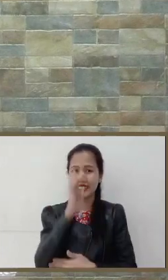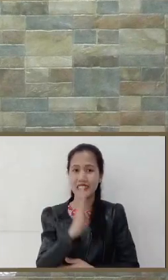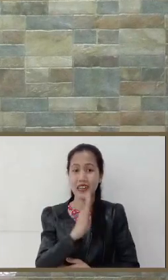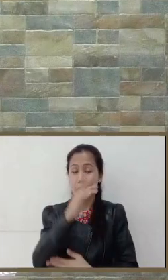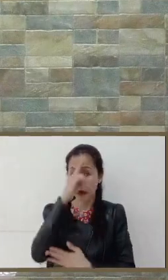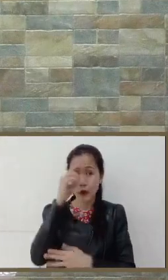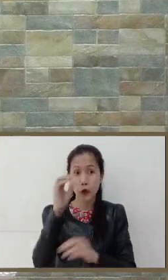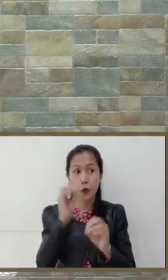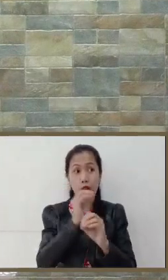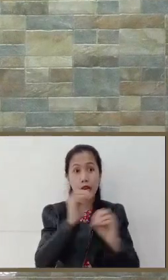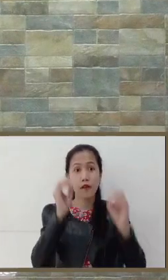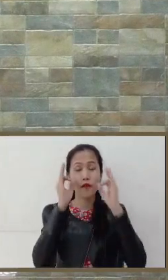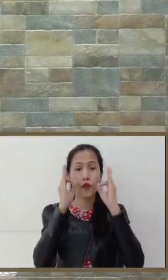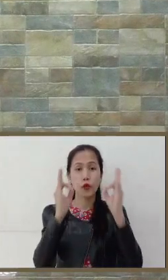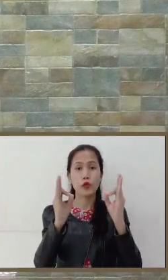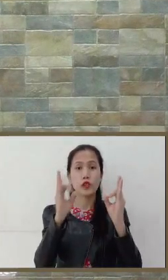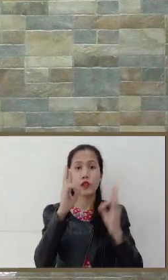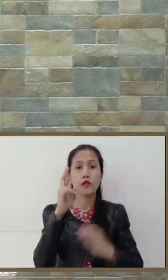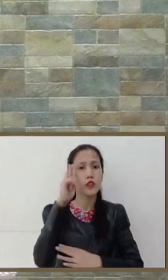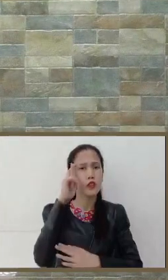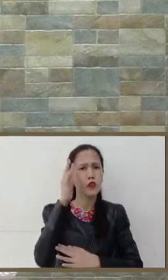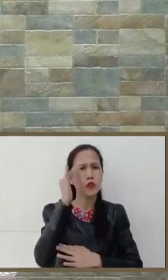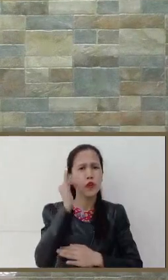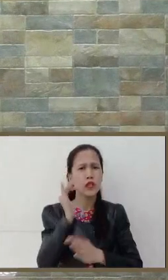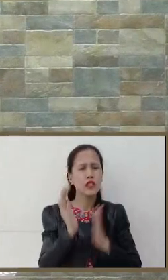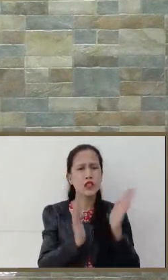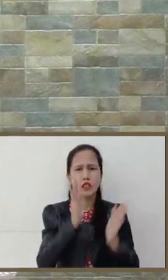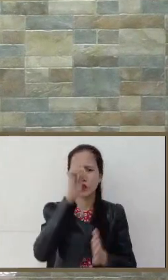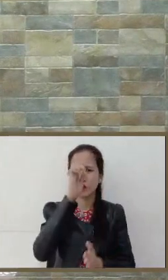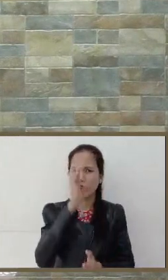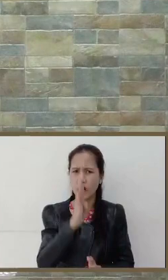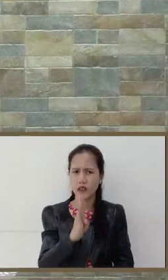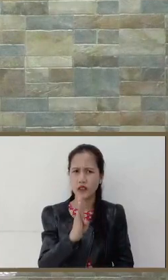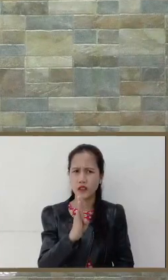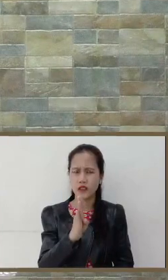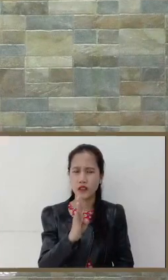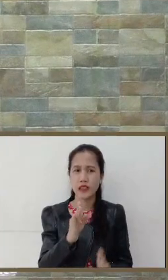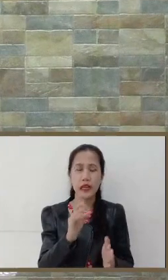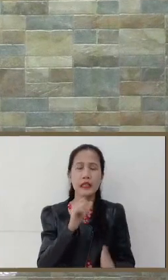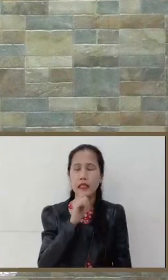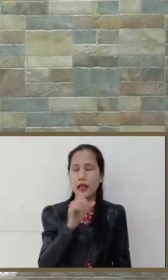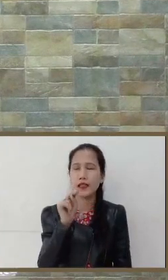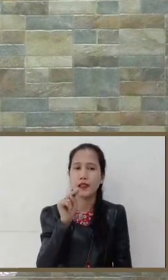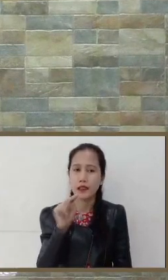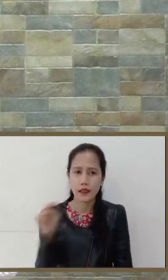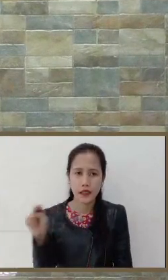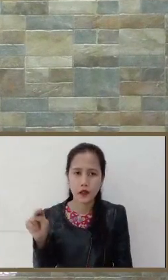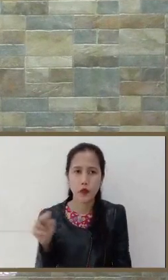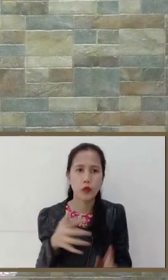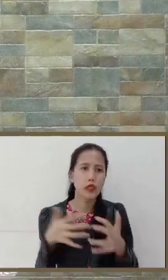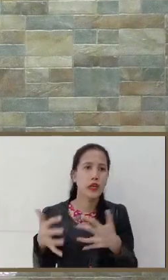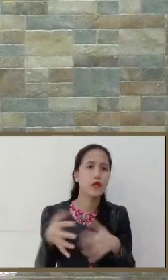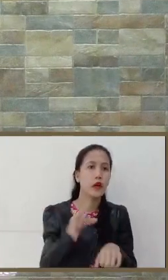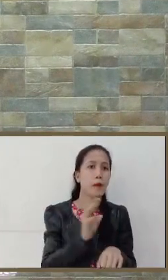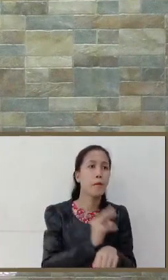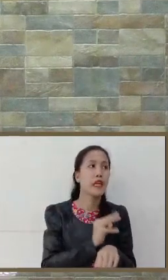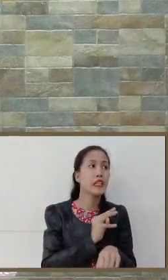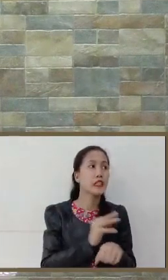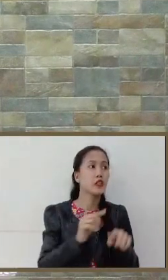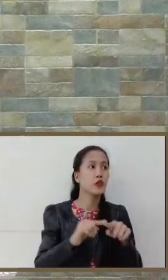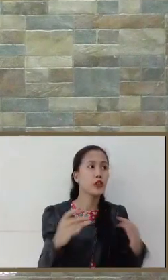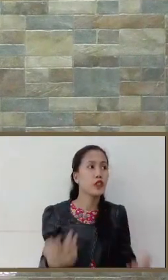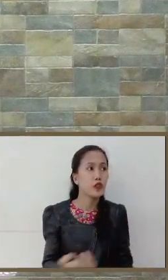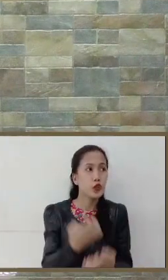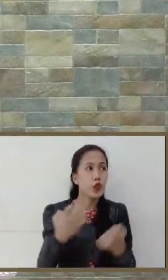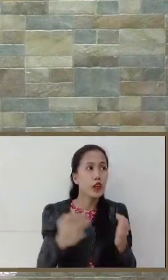Diyos. Hindi mo na kailangan pa nga ng anumang position sa simbahan, anumang ministry, para ma-enjoy mo ang iyong Kristiyanong buhay.